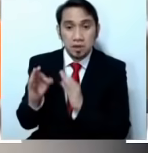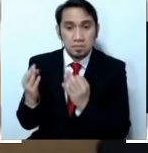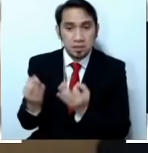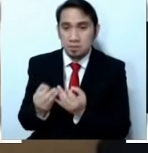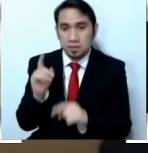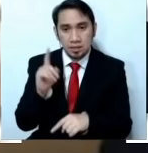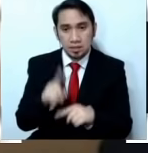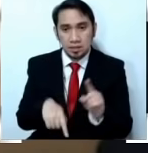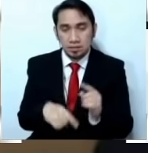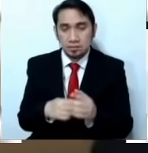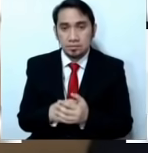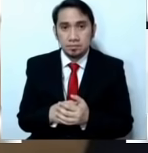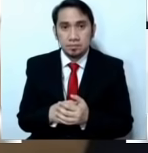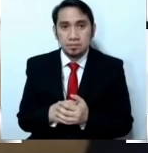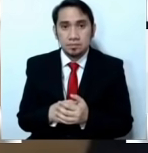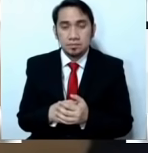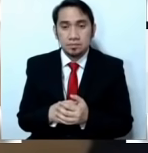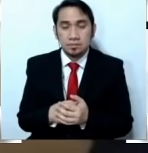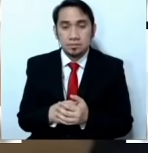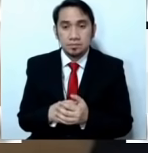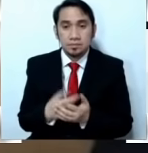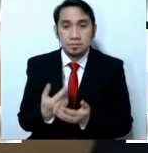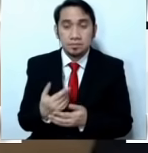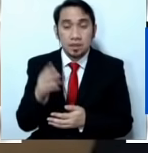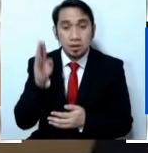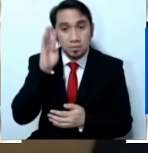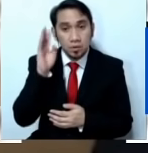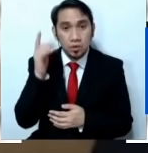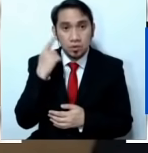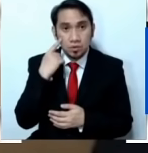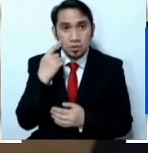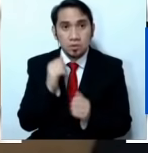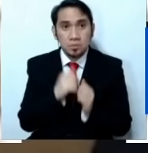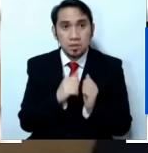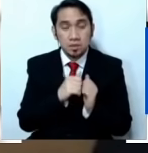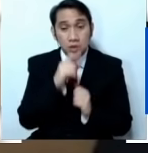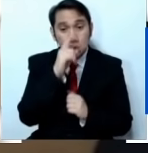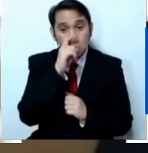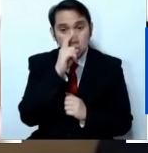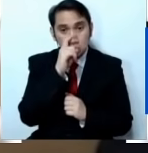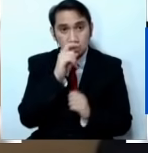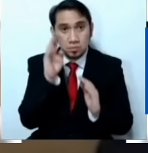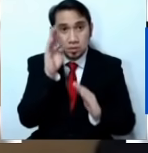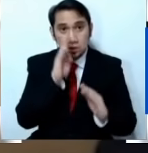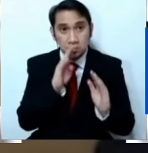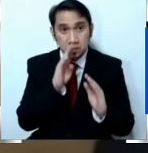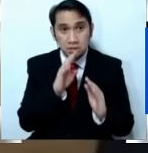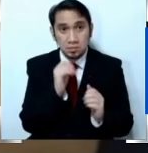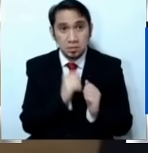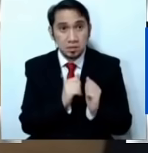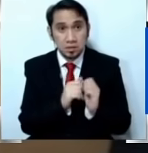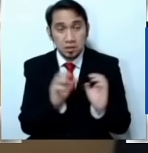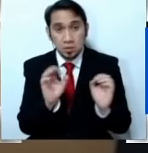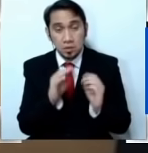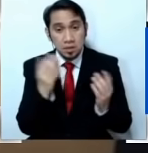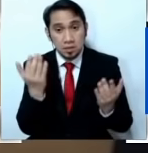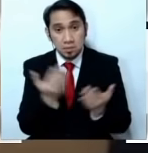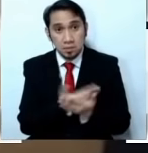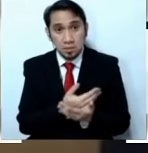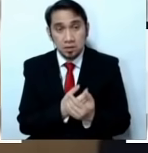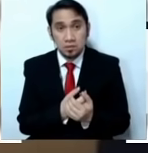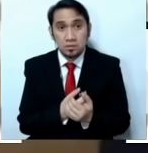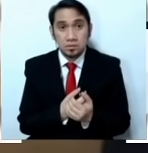Go, panis na issue itong pinapalabas ni Trillanes. Wala na bang bago? Katunayan,